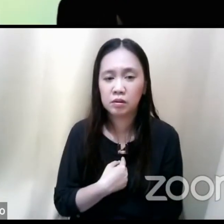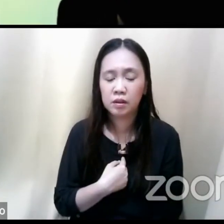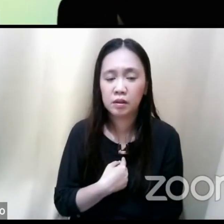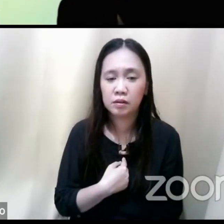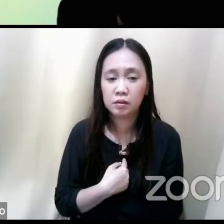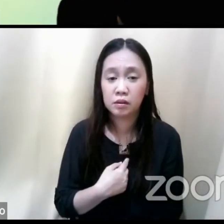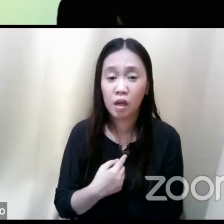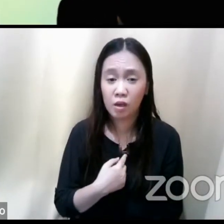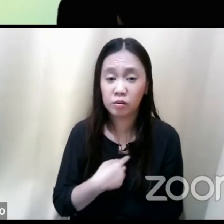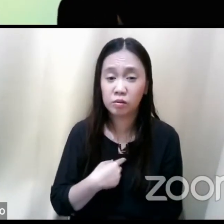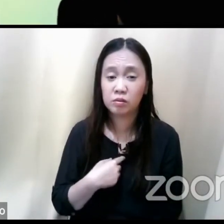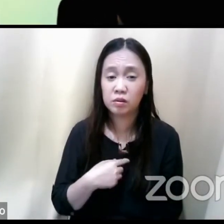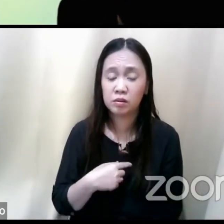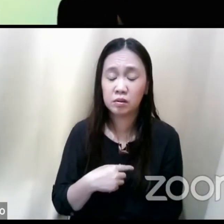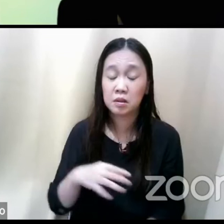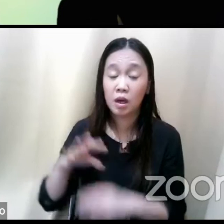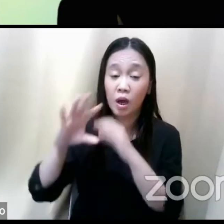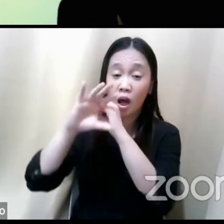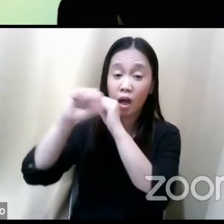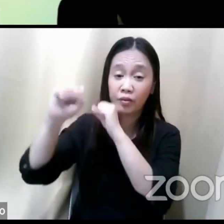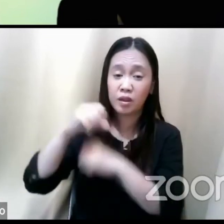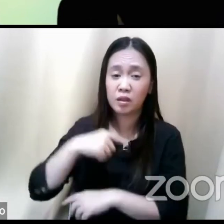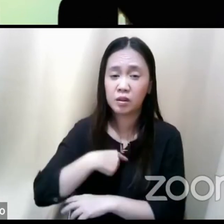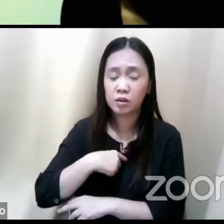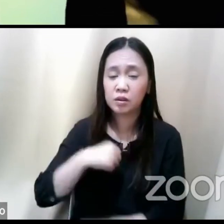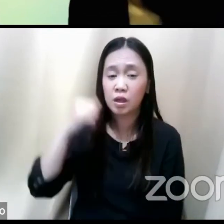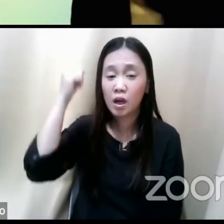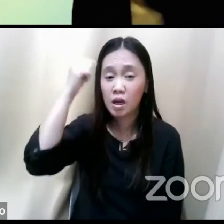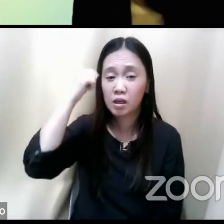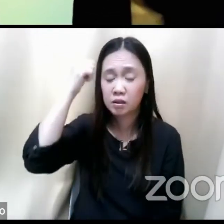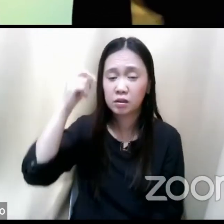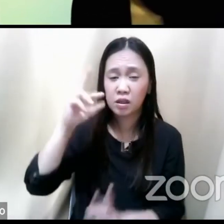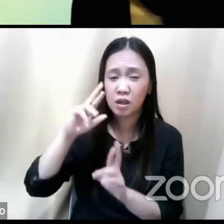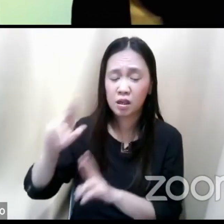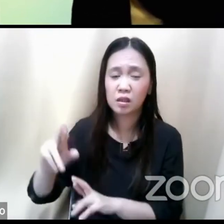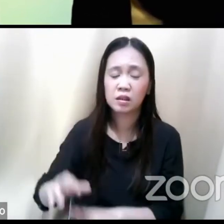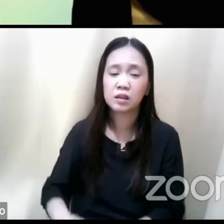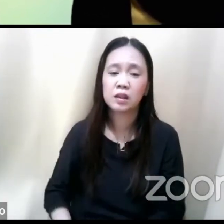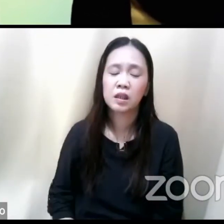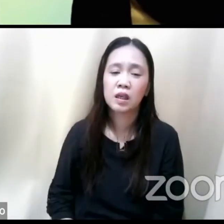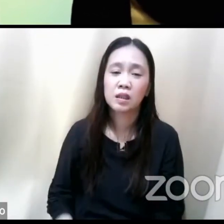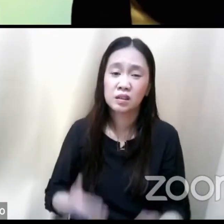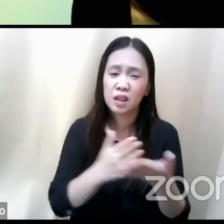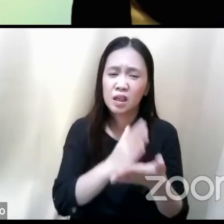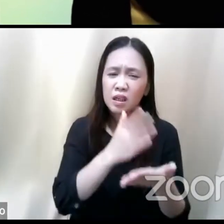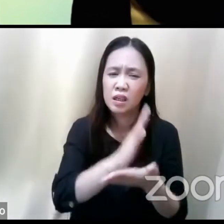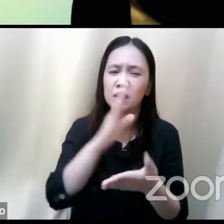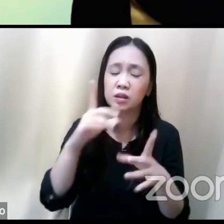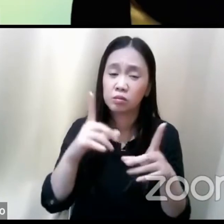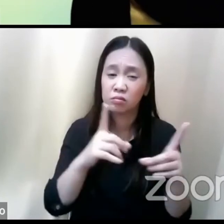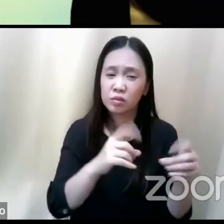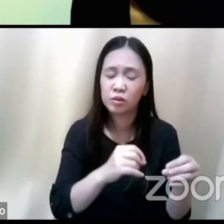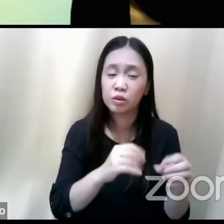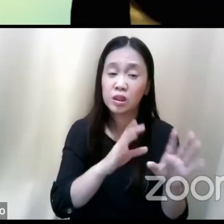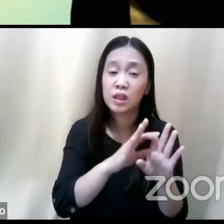parang advocacy ko at ng Autism Response PH, yung bridging the critical gap between the families and the